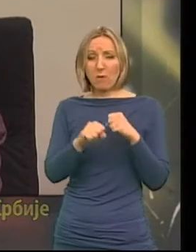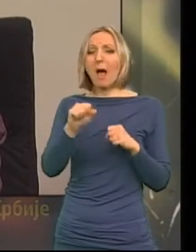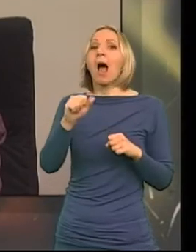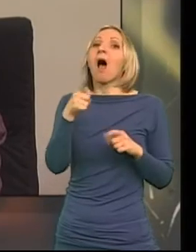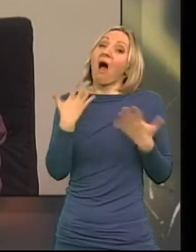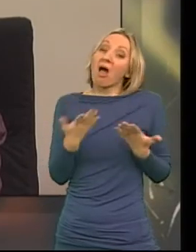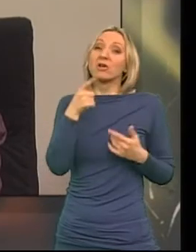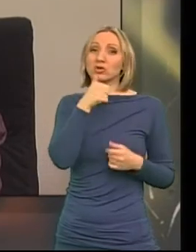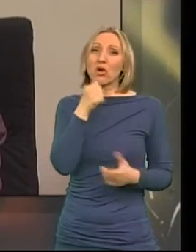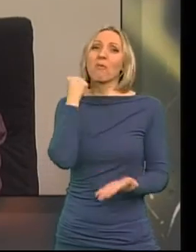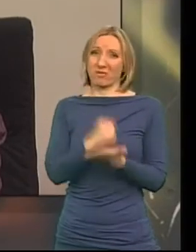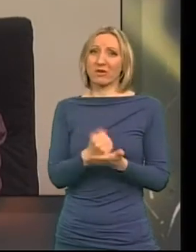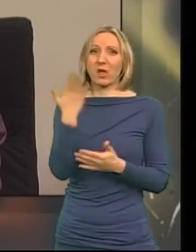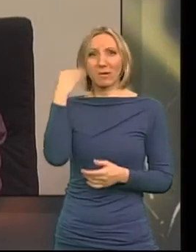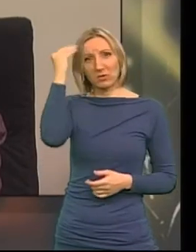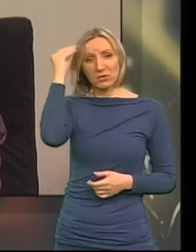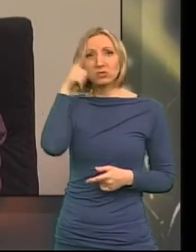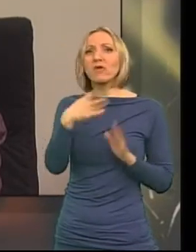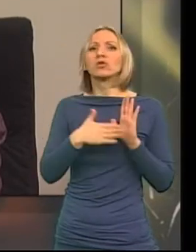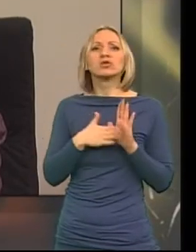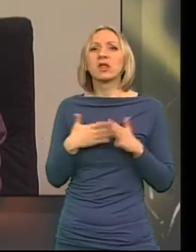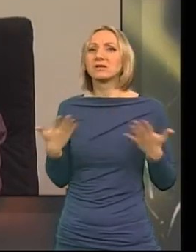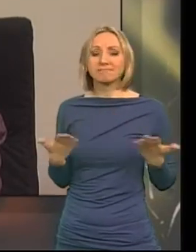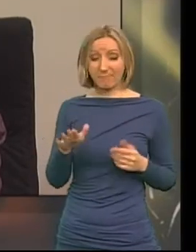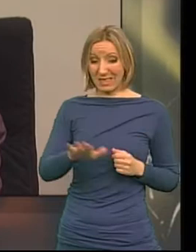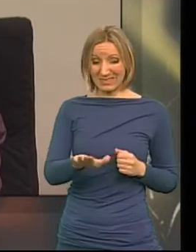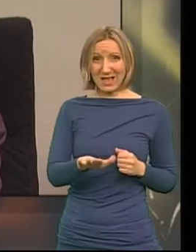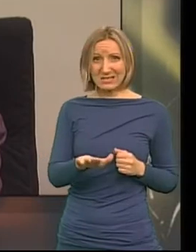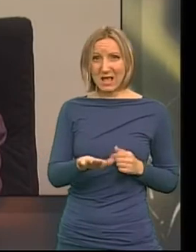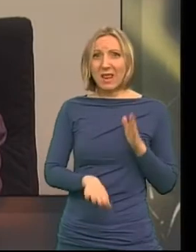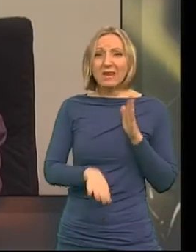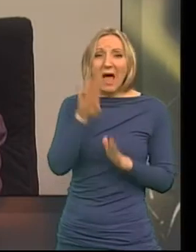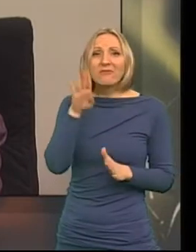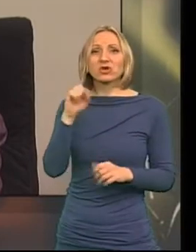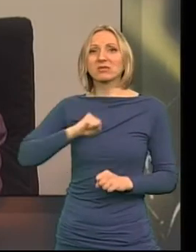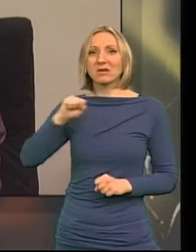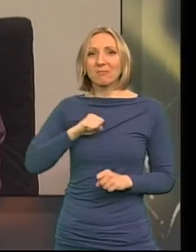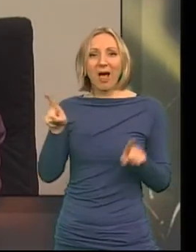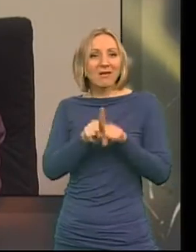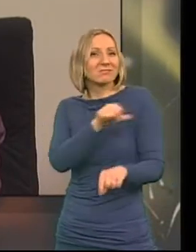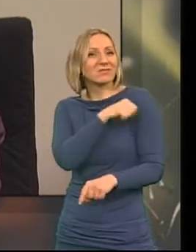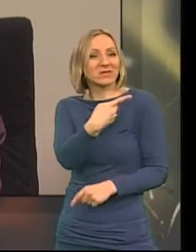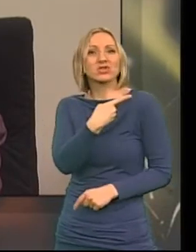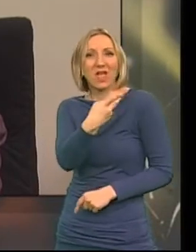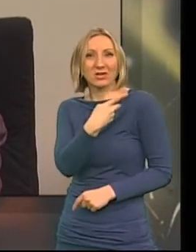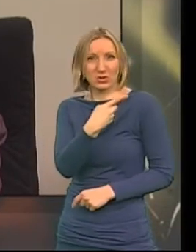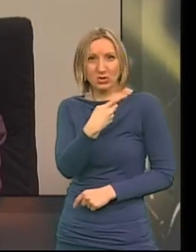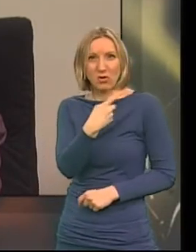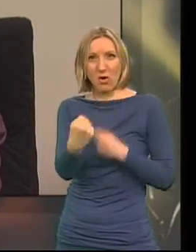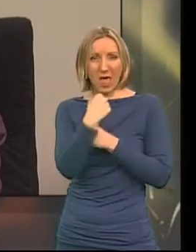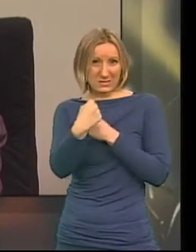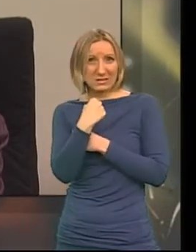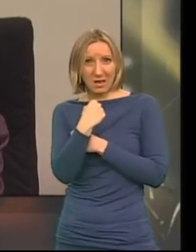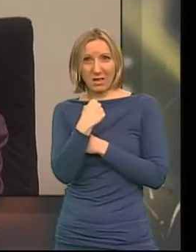i prethodno neka saznanja i iskustva, to je činjenica da su deca najviše trpela vršnjačko nasilje, znači u školskom sistemu